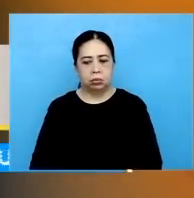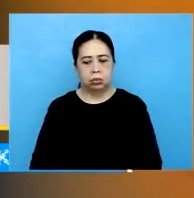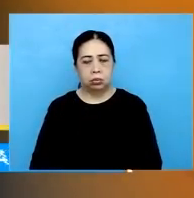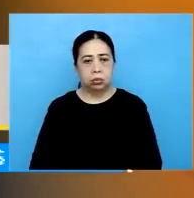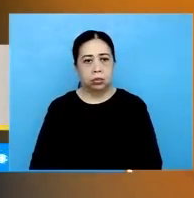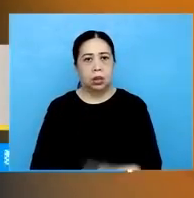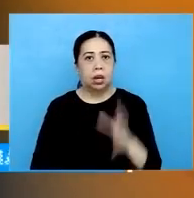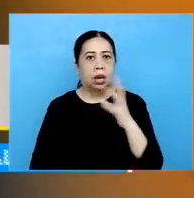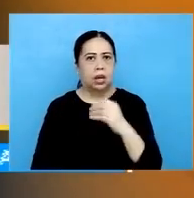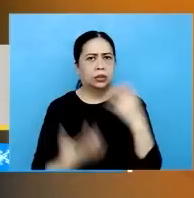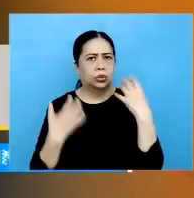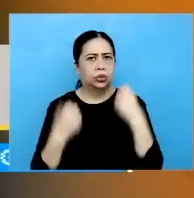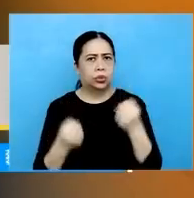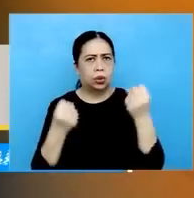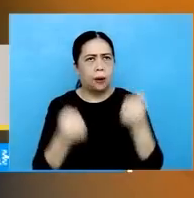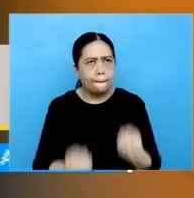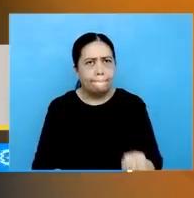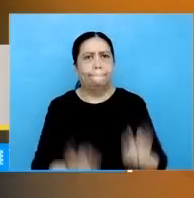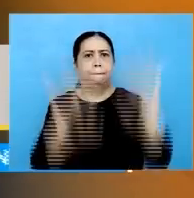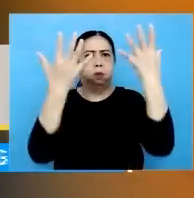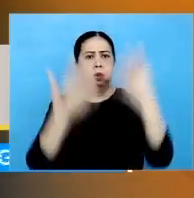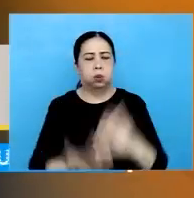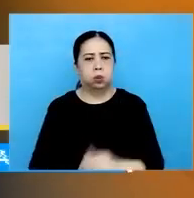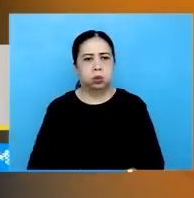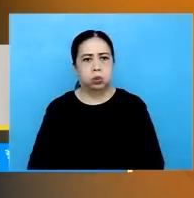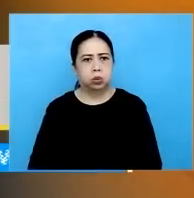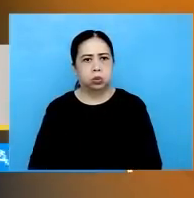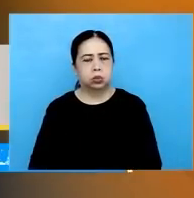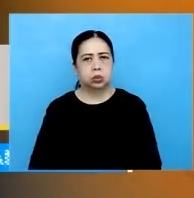at malakas na pagsabog. Uy!